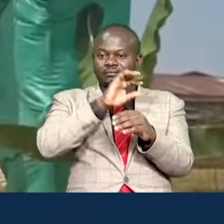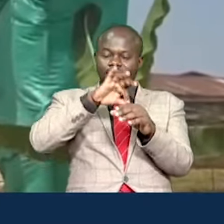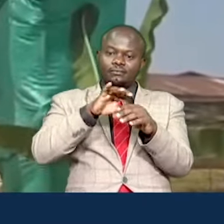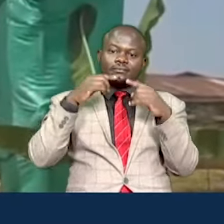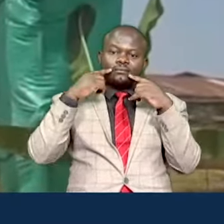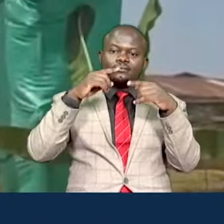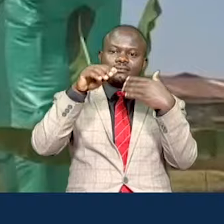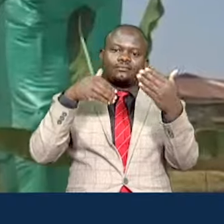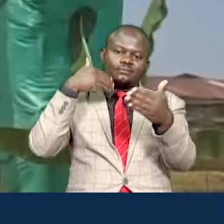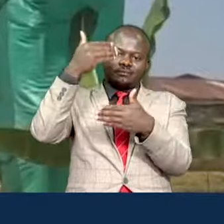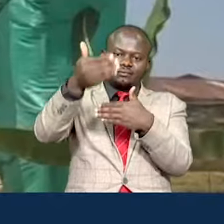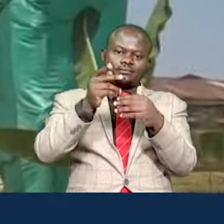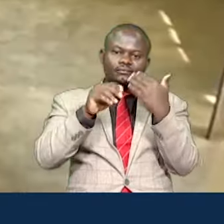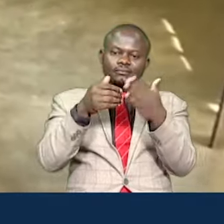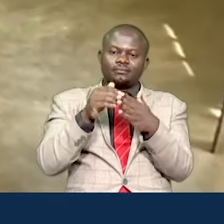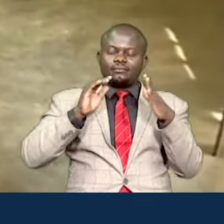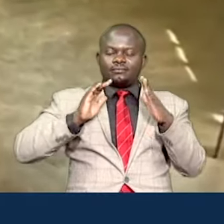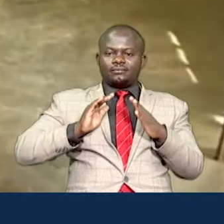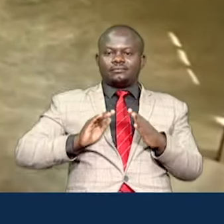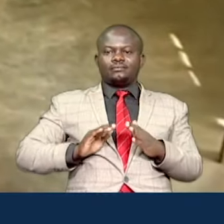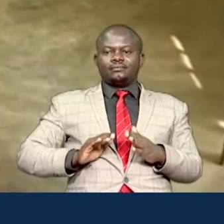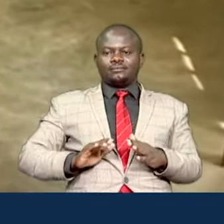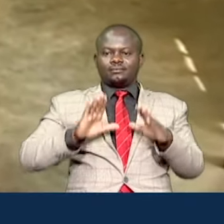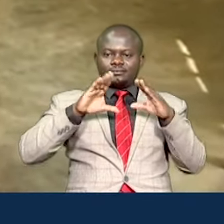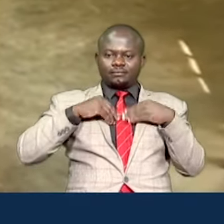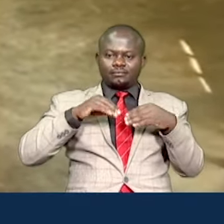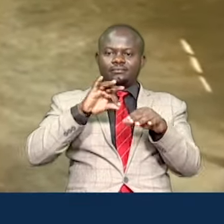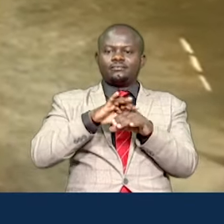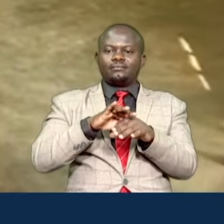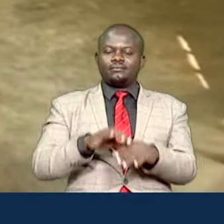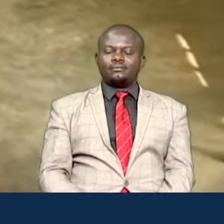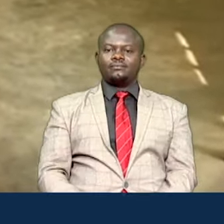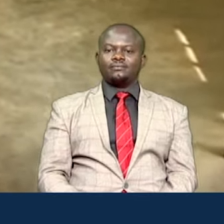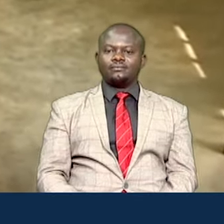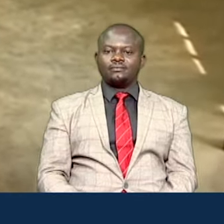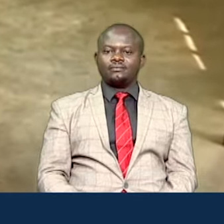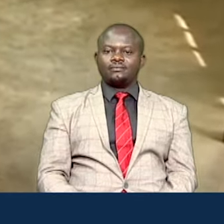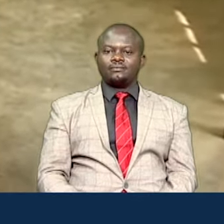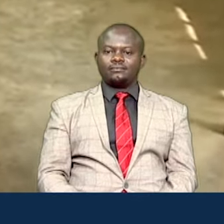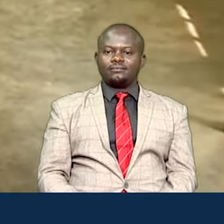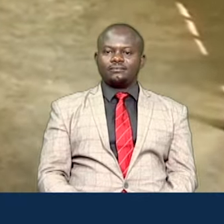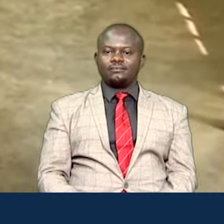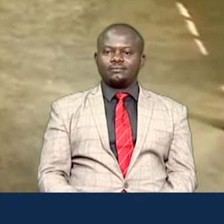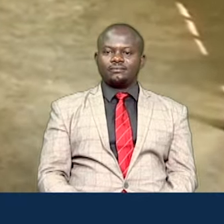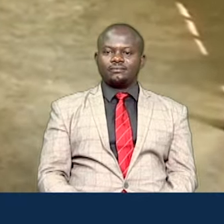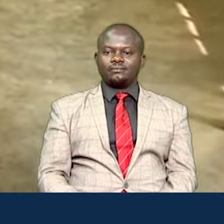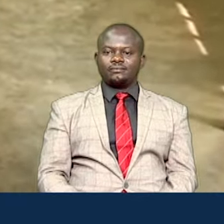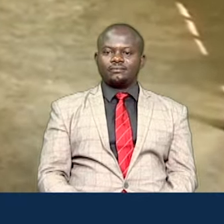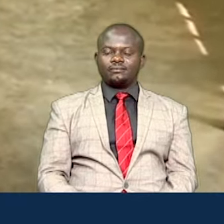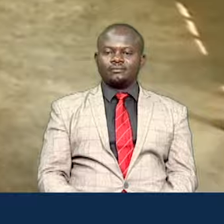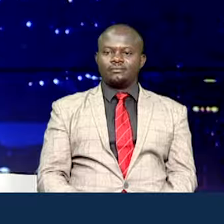itangazo maze aba baturage bariruhutsa ko bemerewe gutora Akimana Latifa mu ntara y'amajyepfo